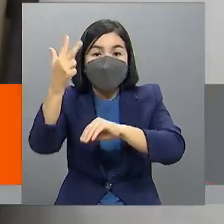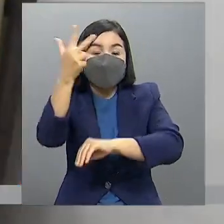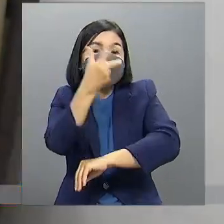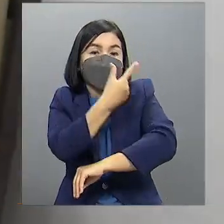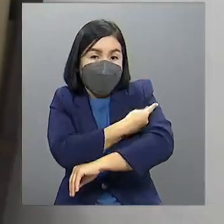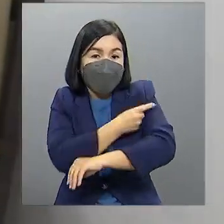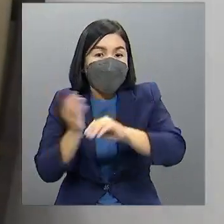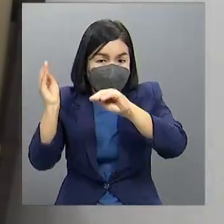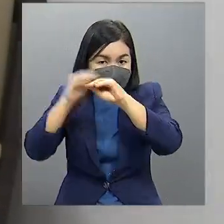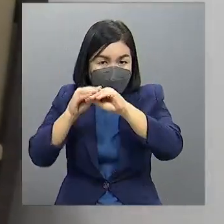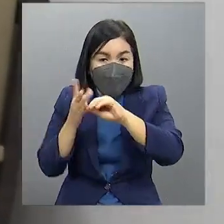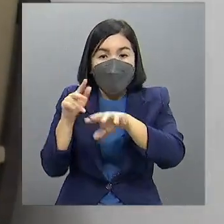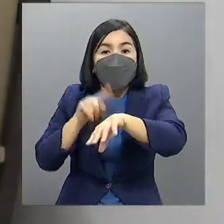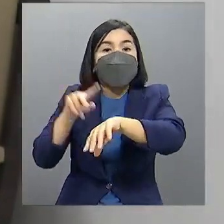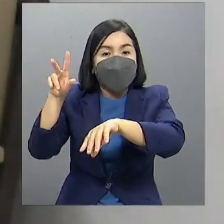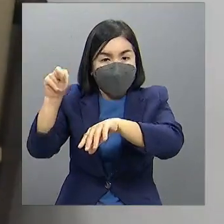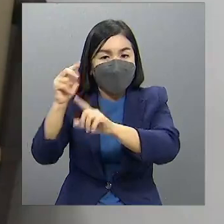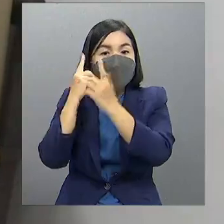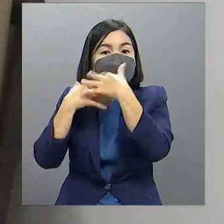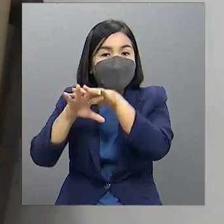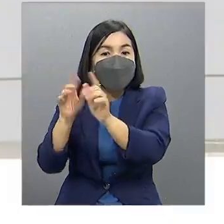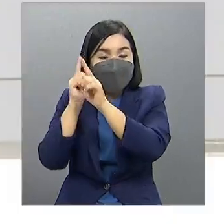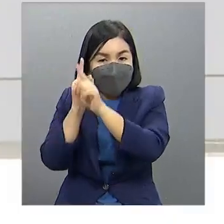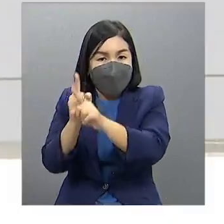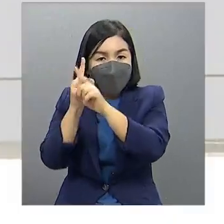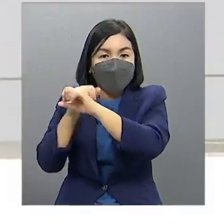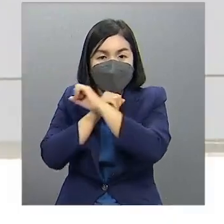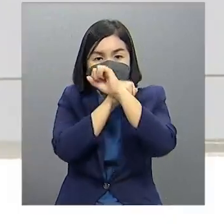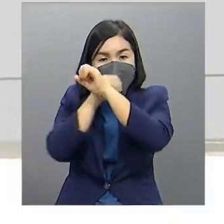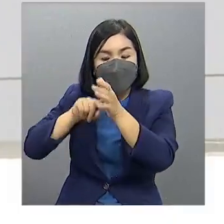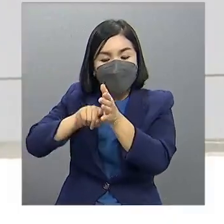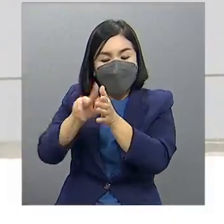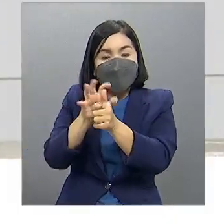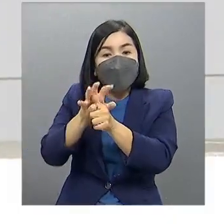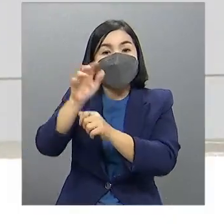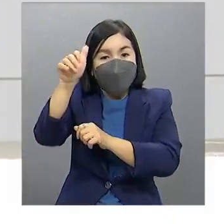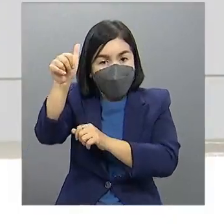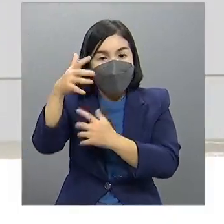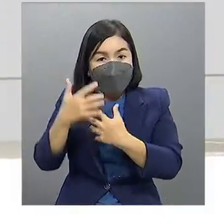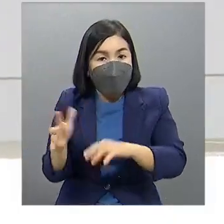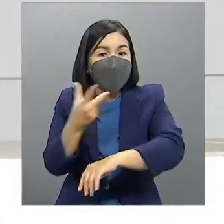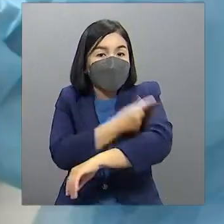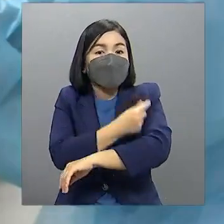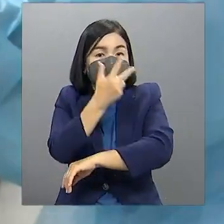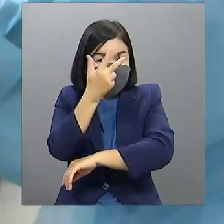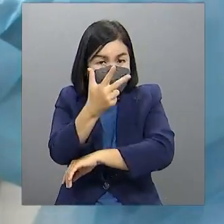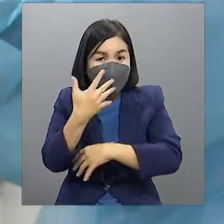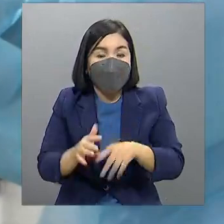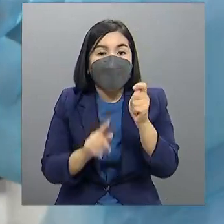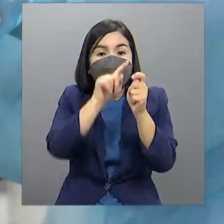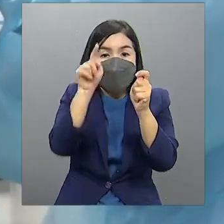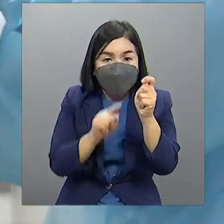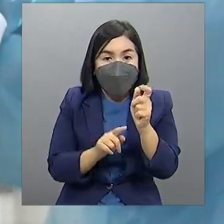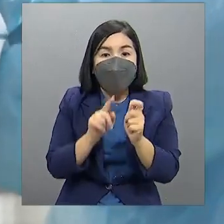กลับขึ้นไปอยู่ในระดับปลอดภัยนะคะหลังจากนั้นจะฉีดให้เข็ม3ให้กับผู้ที่รับแอ๊ตร่าเซเนก้า 2เข็ม